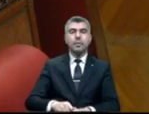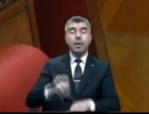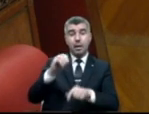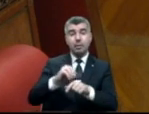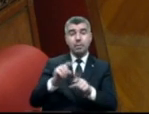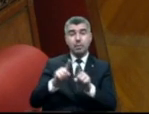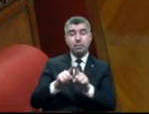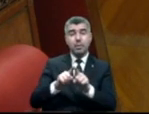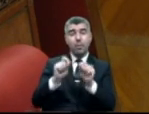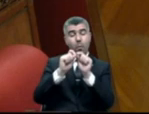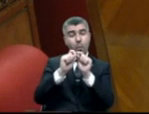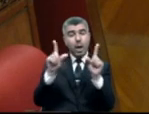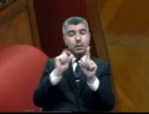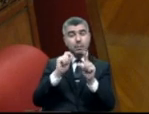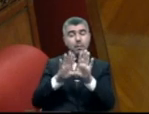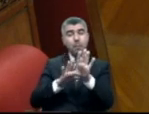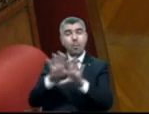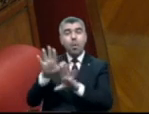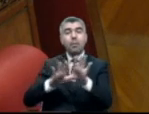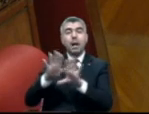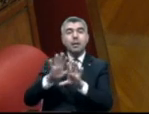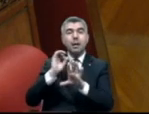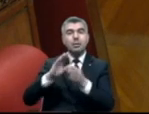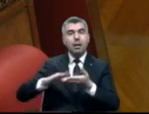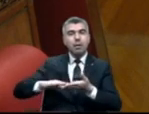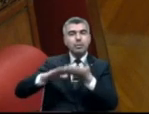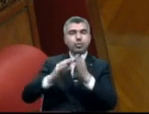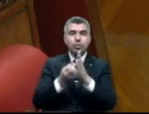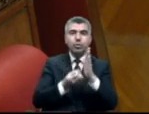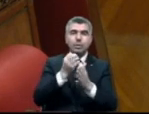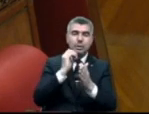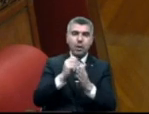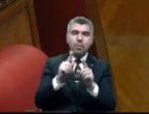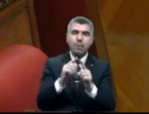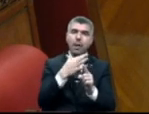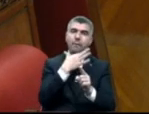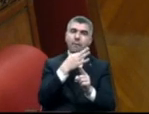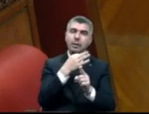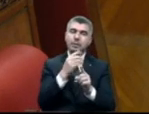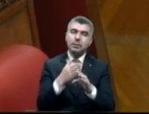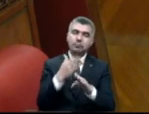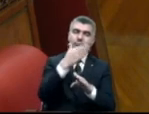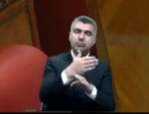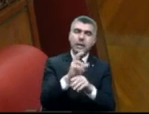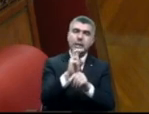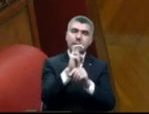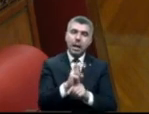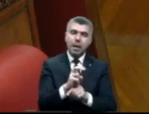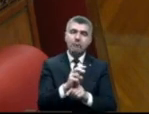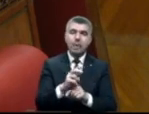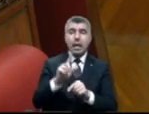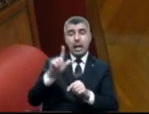ووعيا بأهمية التمويل في تشجيع المبادرة الفردية وإحداث المقاولات من أجل تيسير سبل ولوج التمويل، تم وضع مجموعة